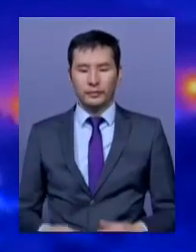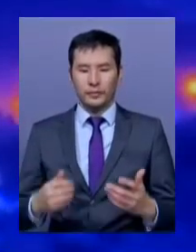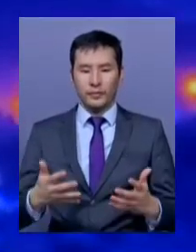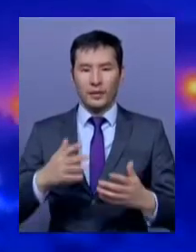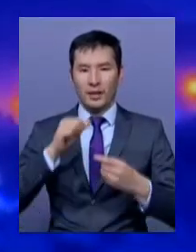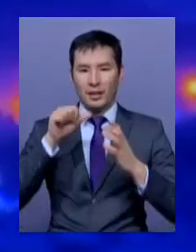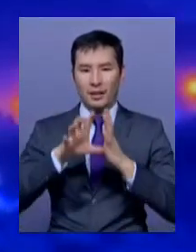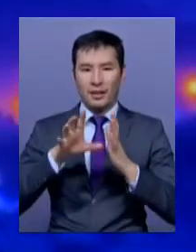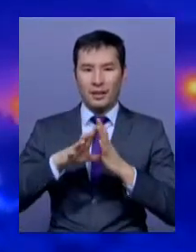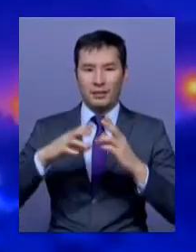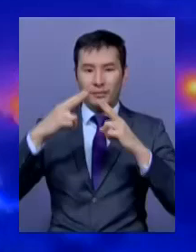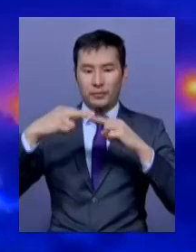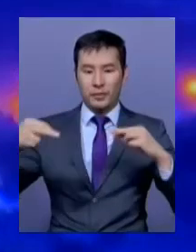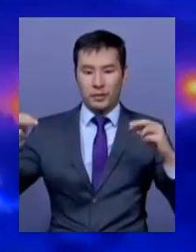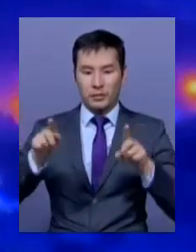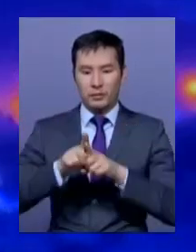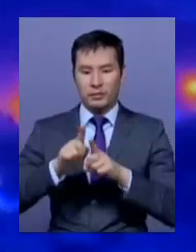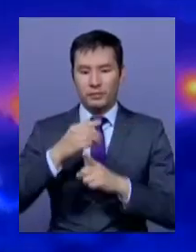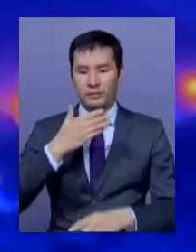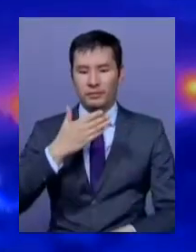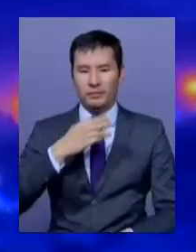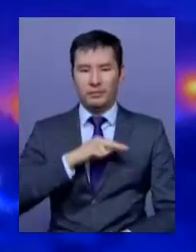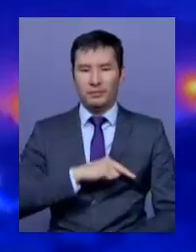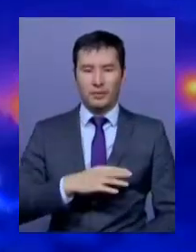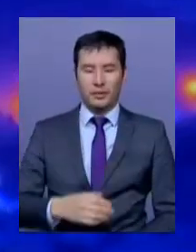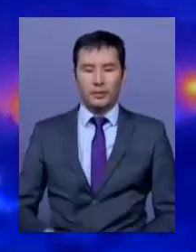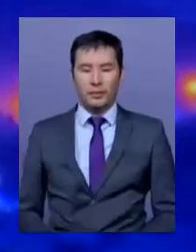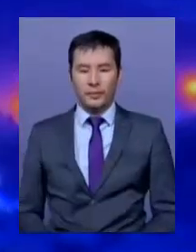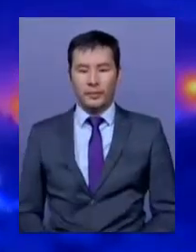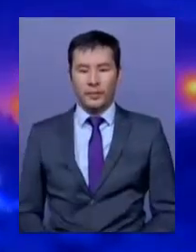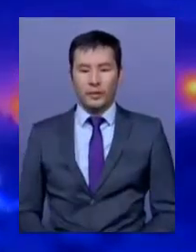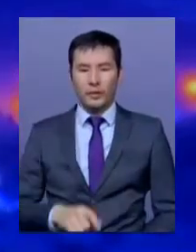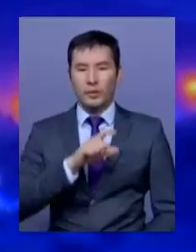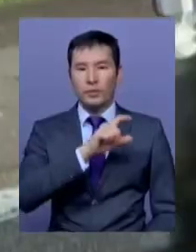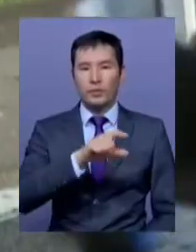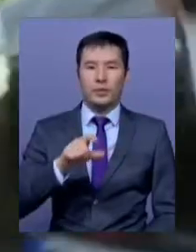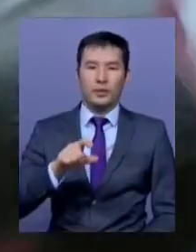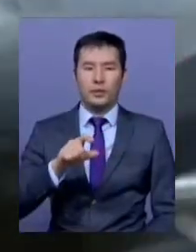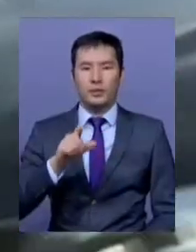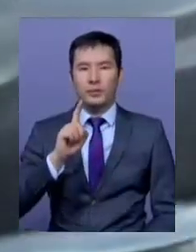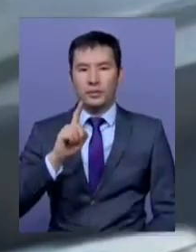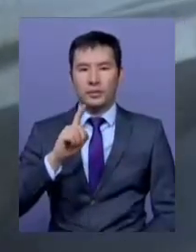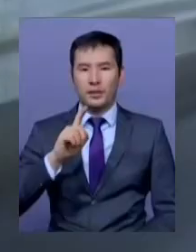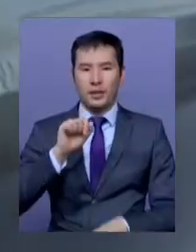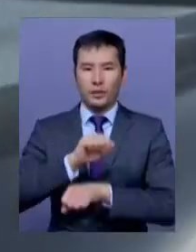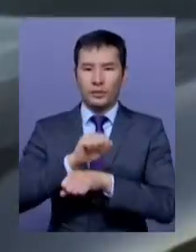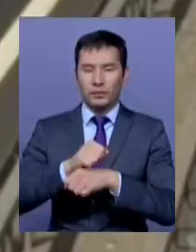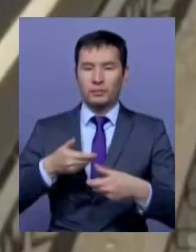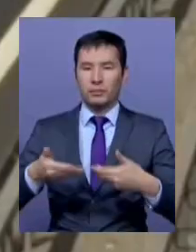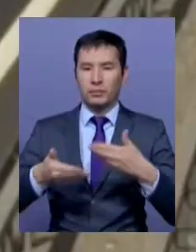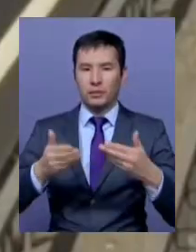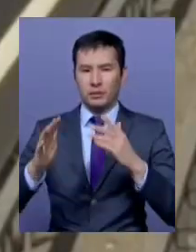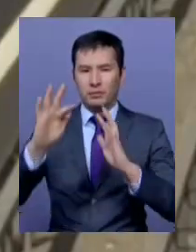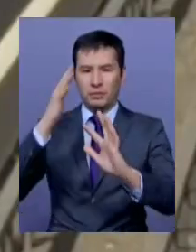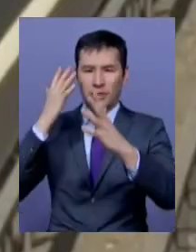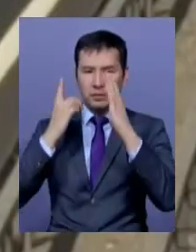Соңғы мәліметтер бойынша Ұлыбритания мен Францияда вирусты жұқтырғандар саны күрт өскен. Мәселен, Францияда соңғы тәулікте 16 мың